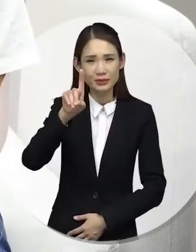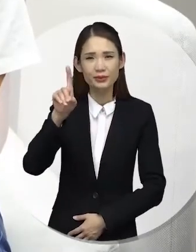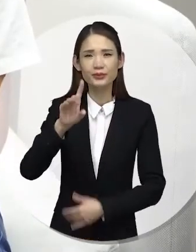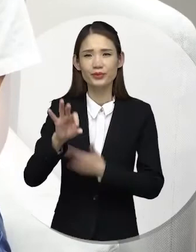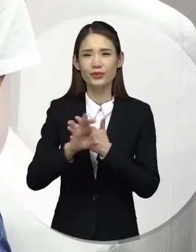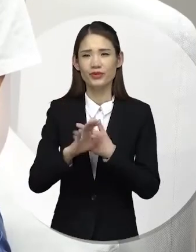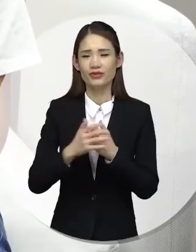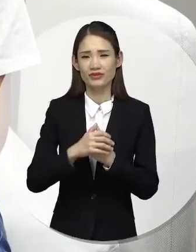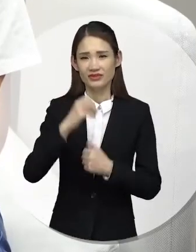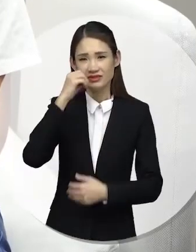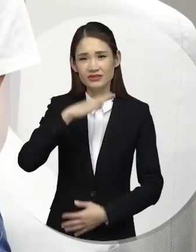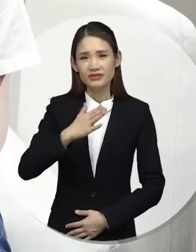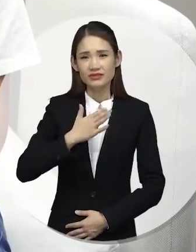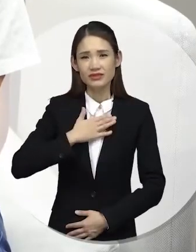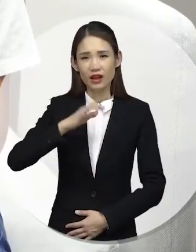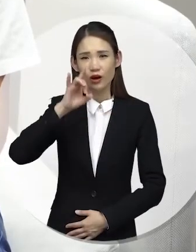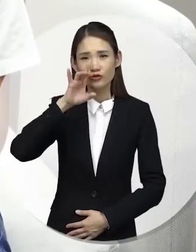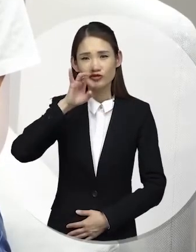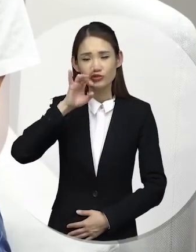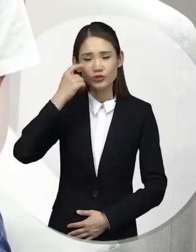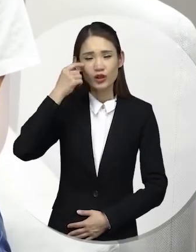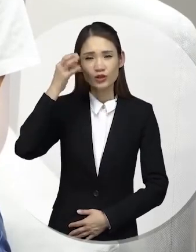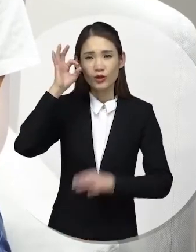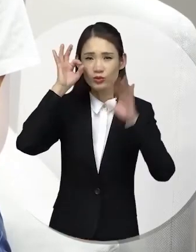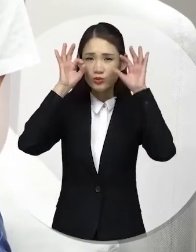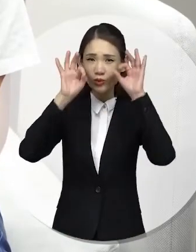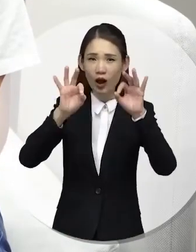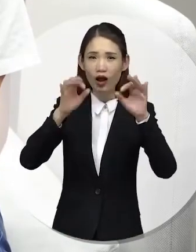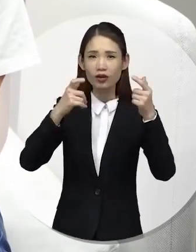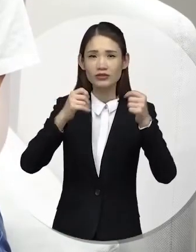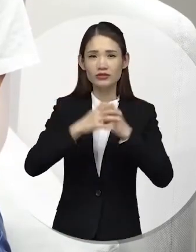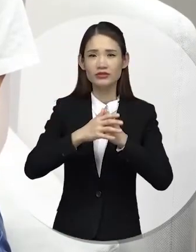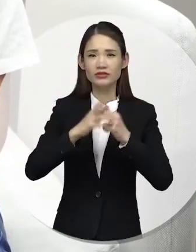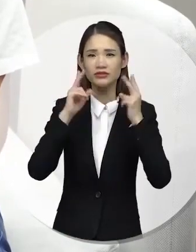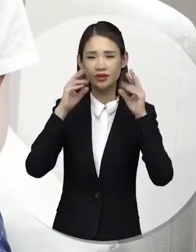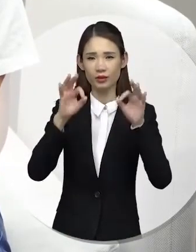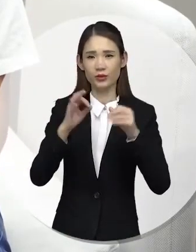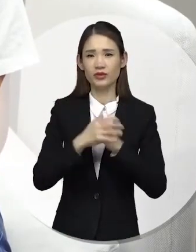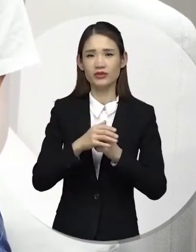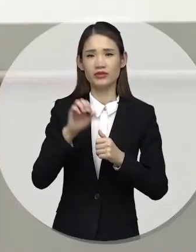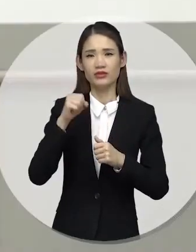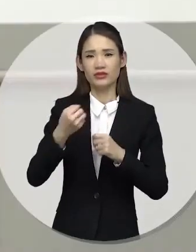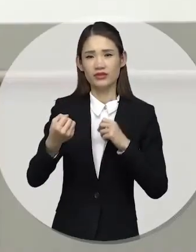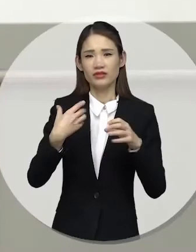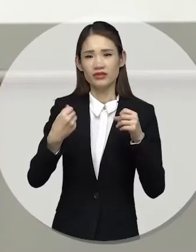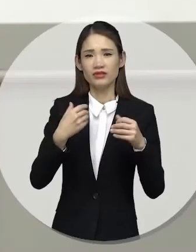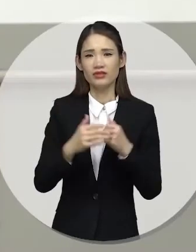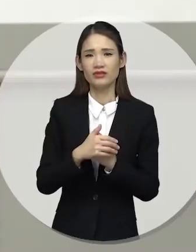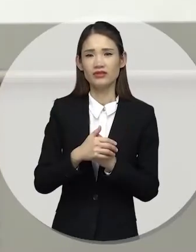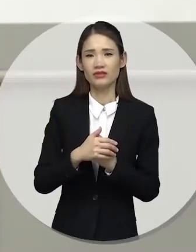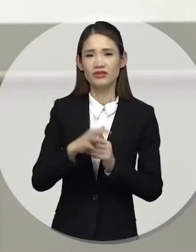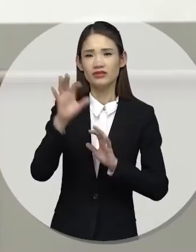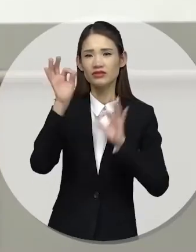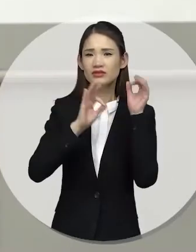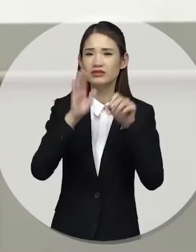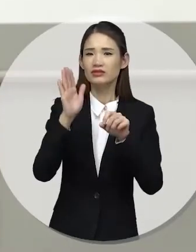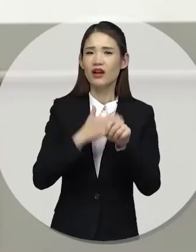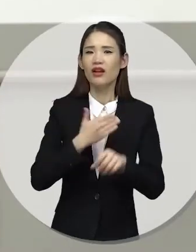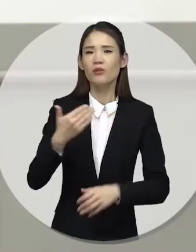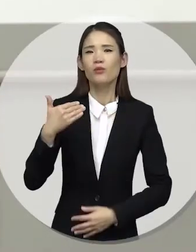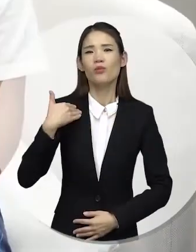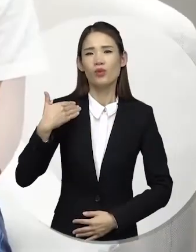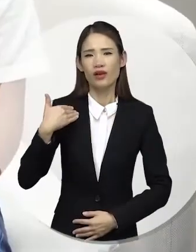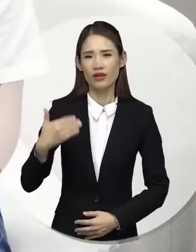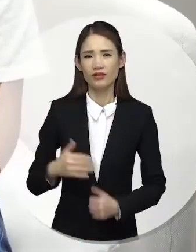경우는 그냥 내가 궁금해서 보는 건데 그럴 수도 있지 라고 잘못한 말하는 게 뭔지 너무 모르는구나.